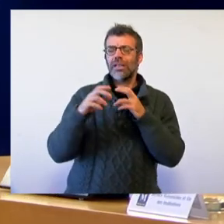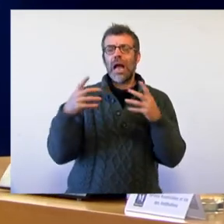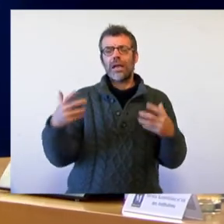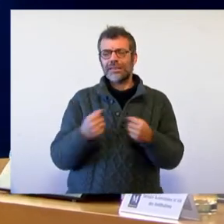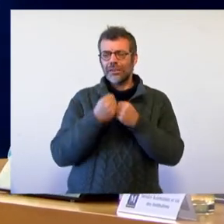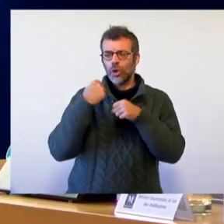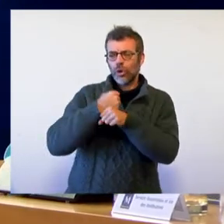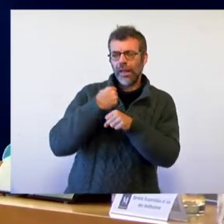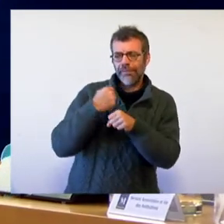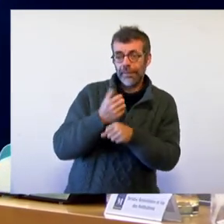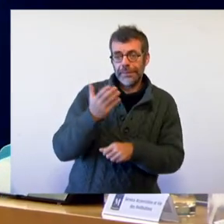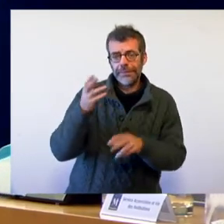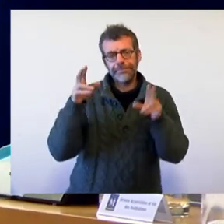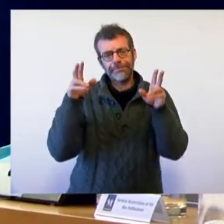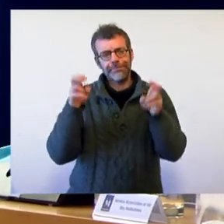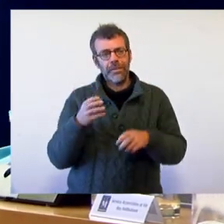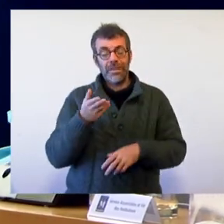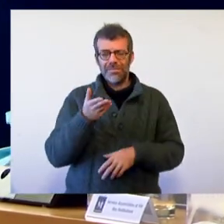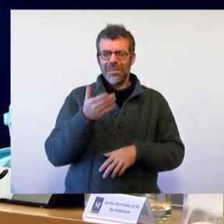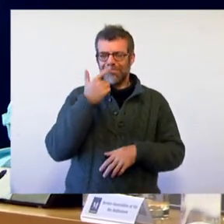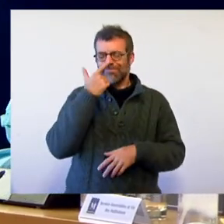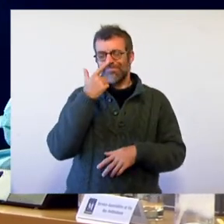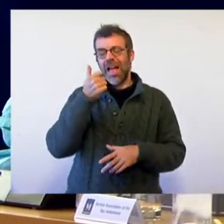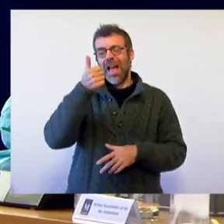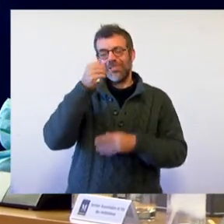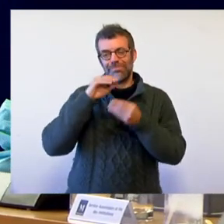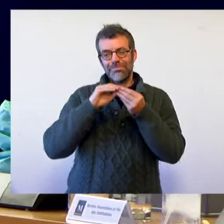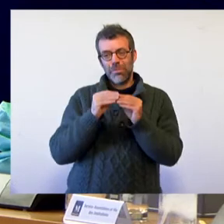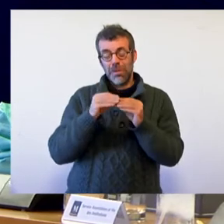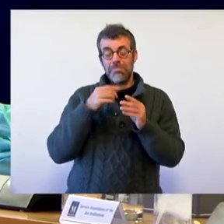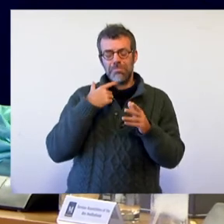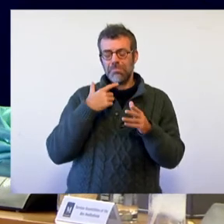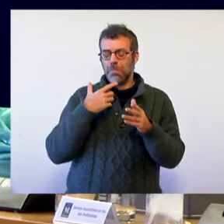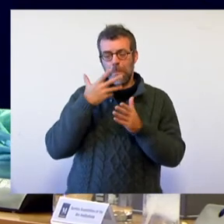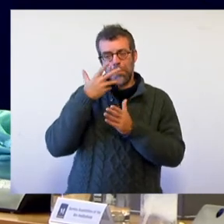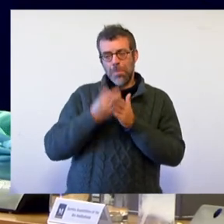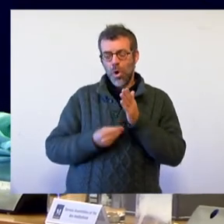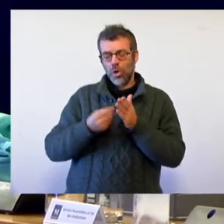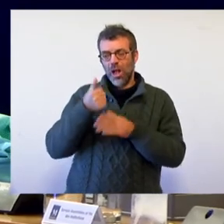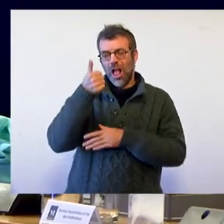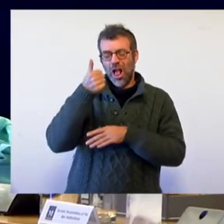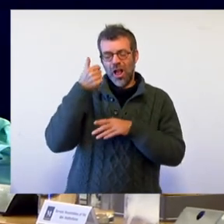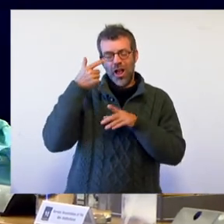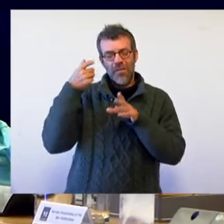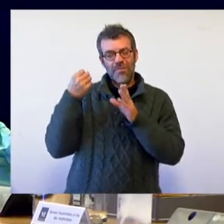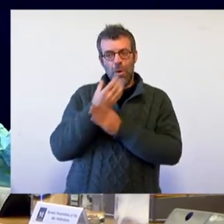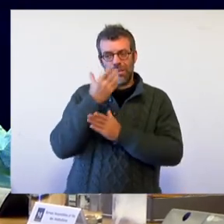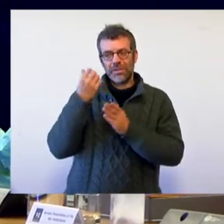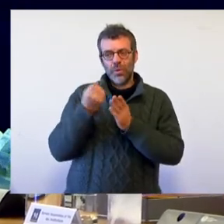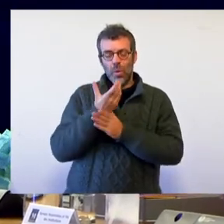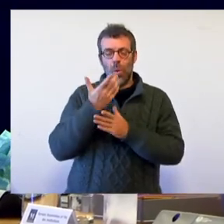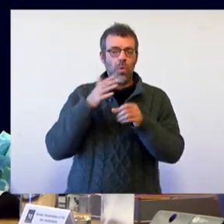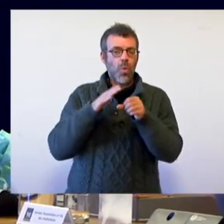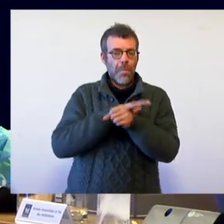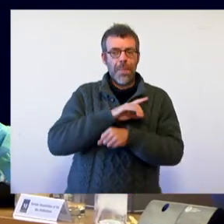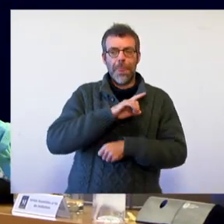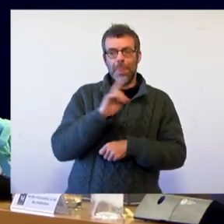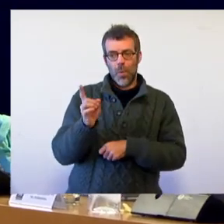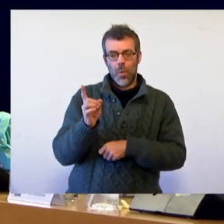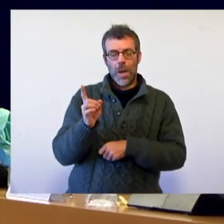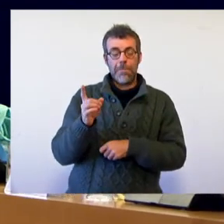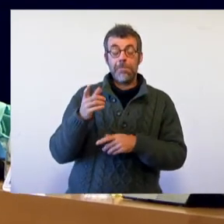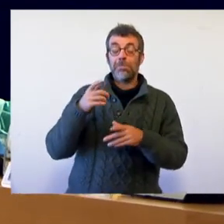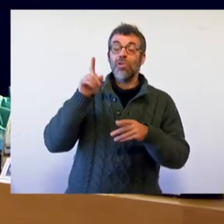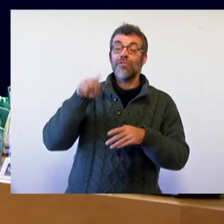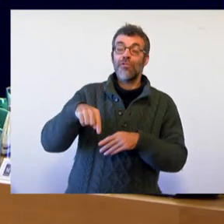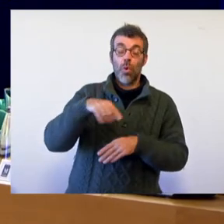a qu'un problème, c'est qu'à mon avis, il est incomplet, en ce sens qu'il faudrait attirer l'attention des agents sur la possibilité